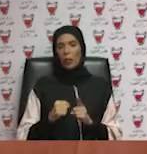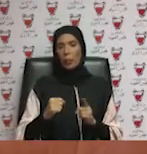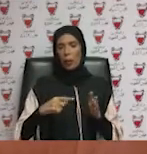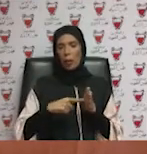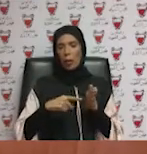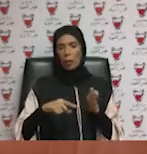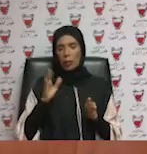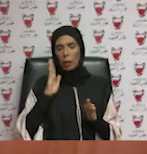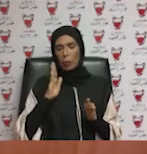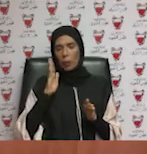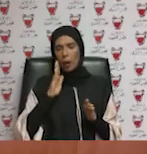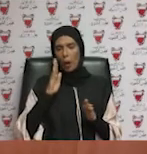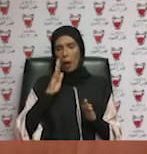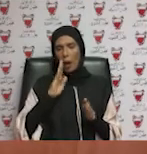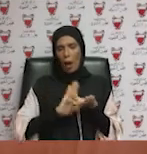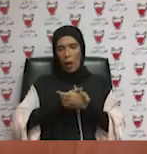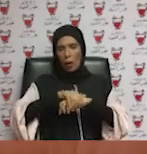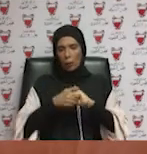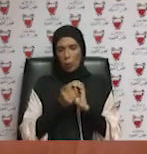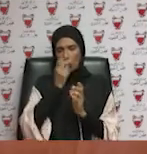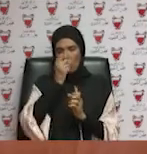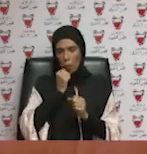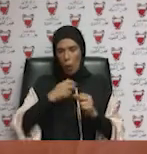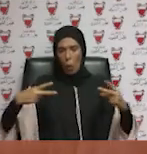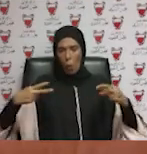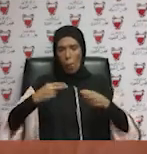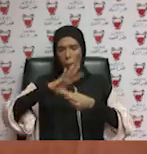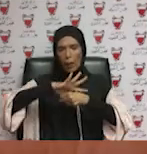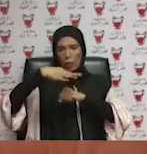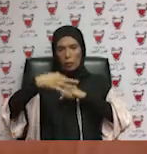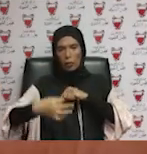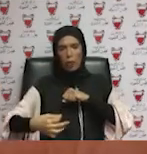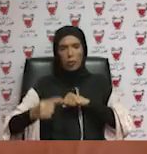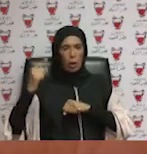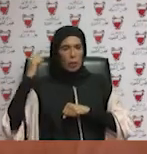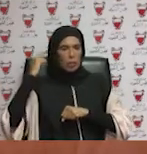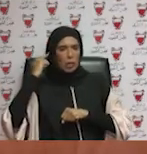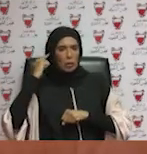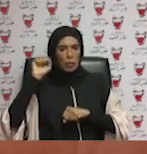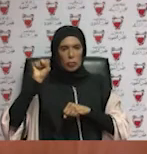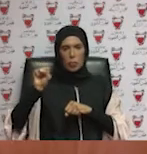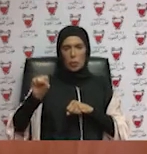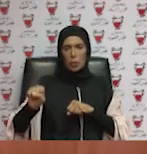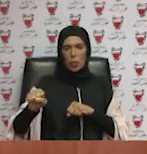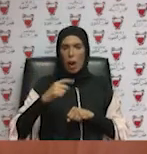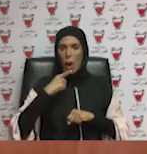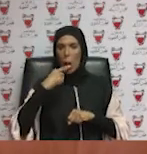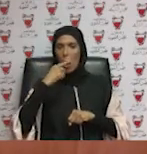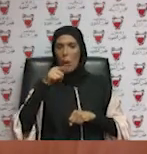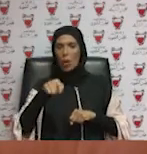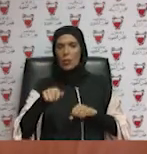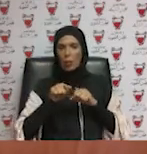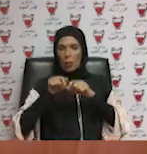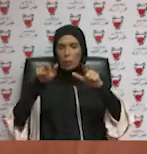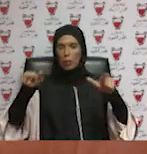تدريبية لفنية التعقيم، مكافحة العدوى، فنية السمع والبصريات، اختصاصية علاج النطق، فنية